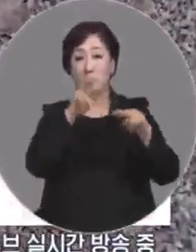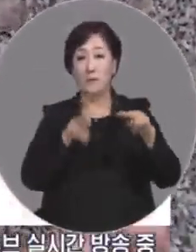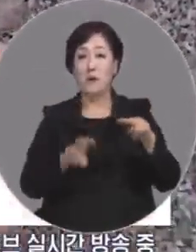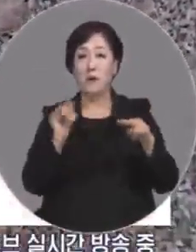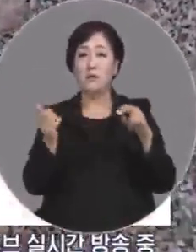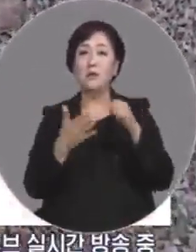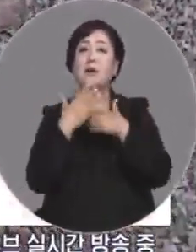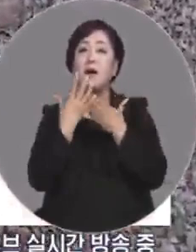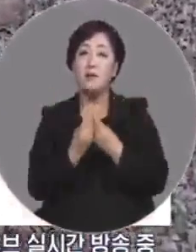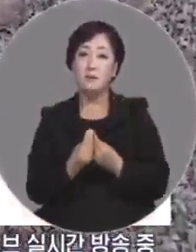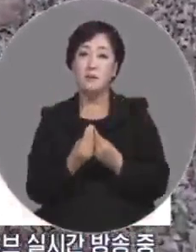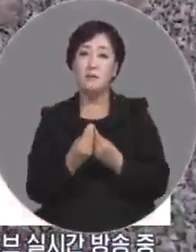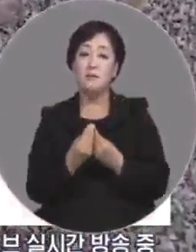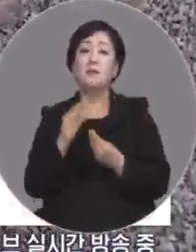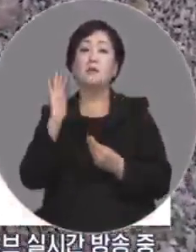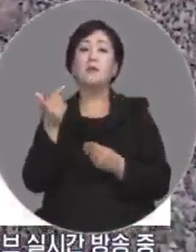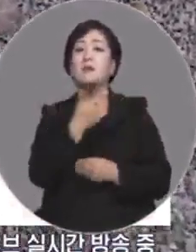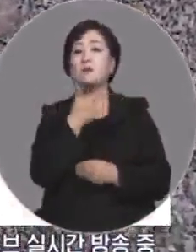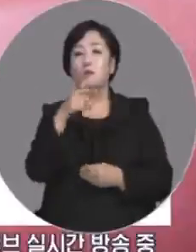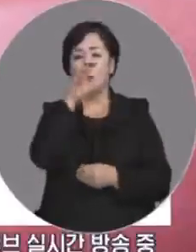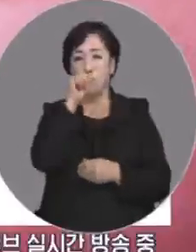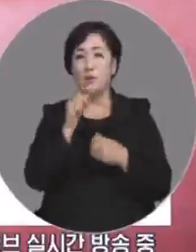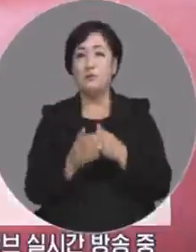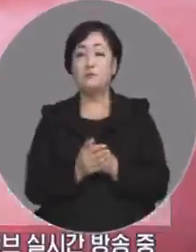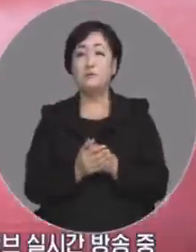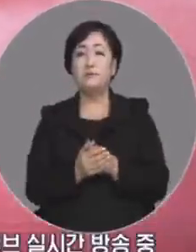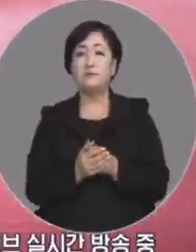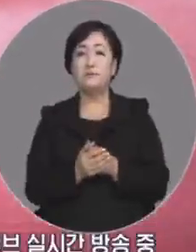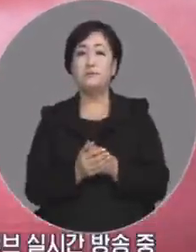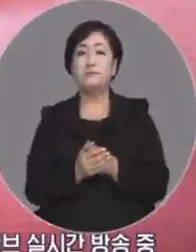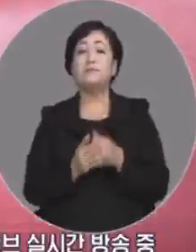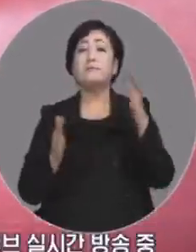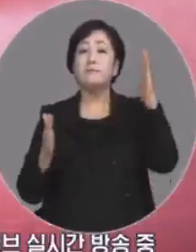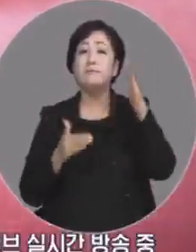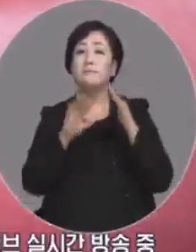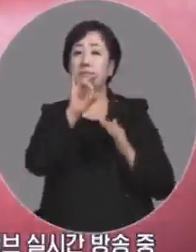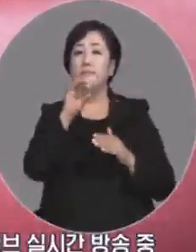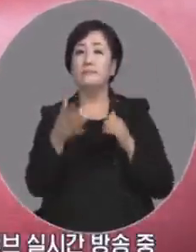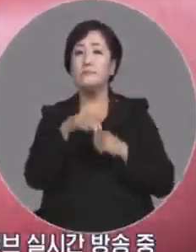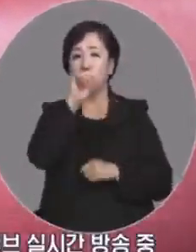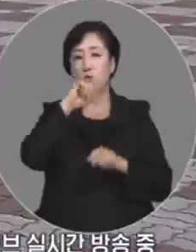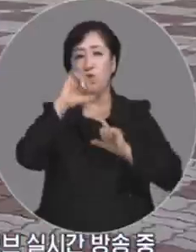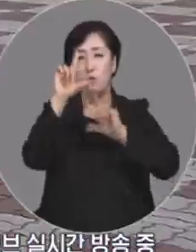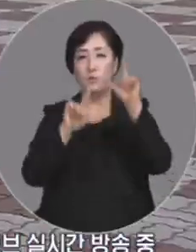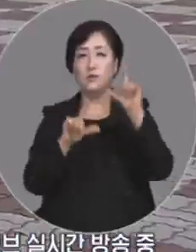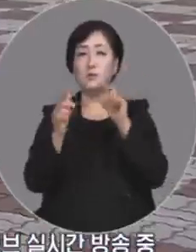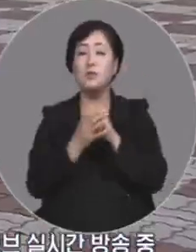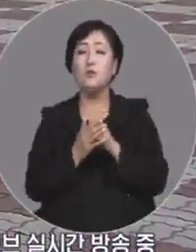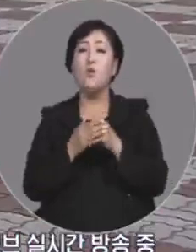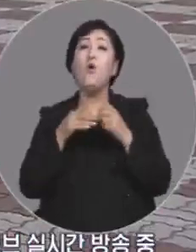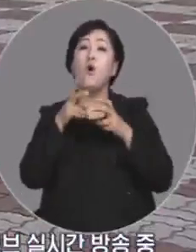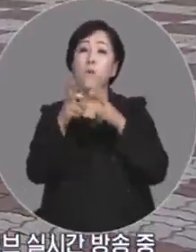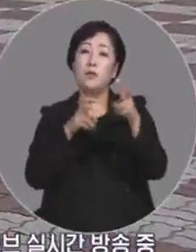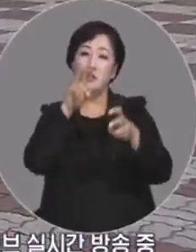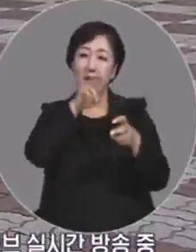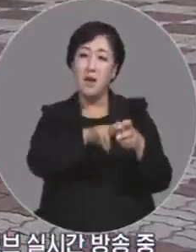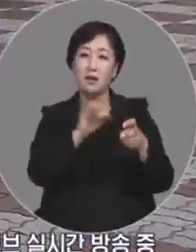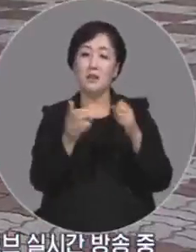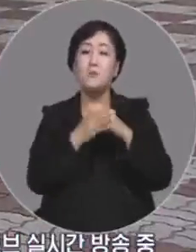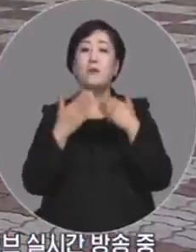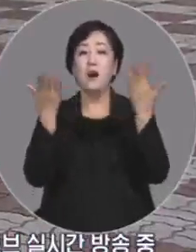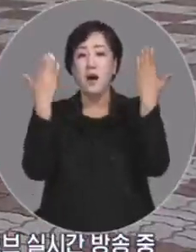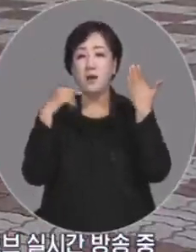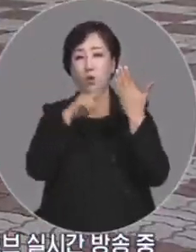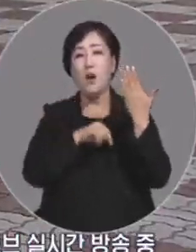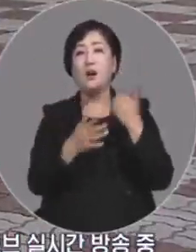이제 그 안전하게 이제 내릴 수도 있어서 좋고요. 어린 학생들의 반응도 좋습니다. 버스만 타면 학교 안까지